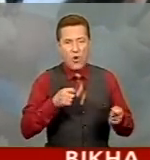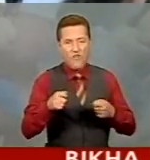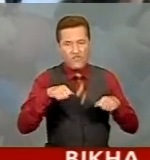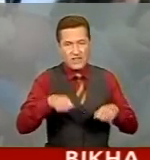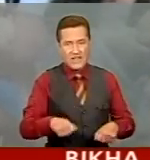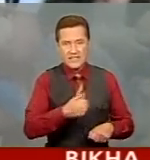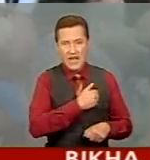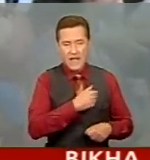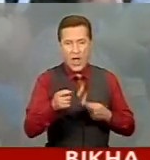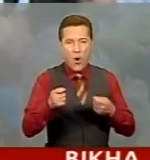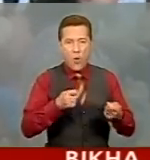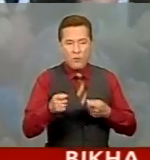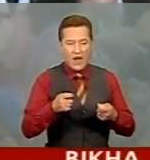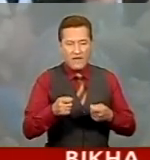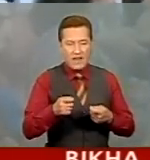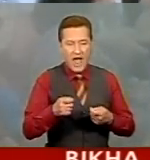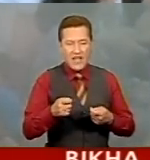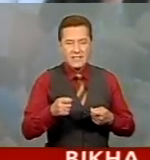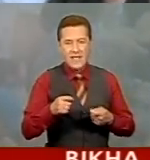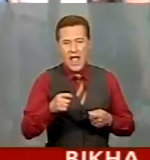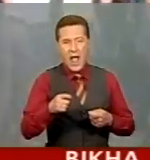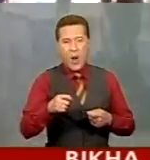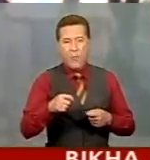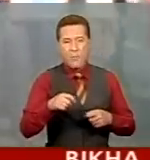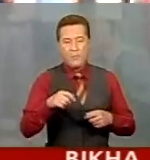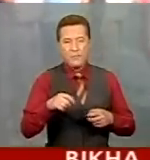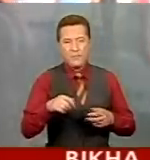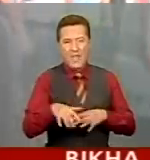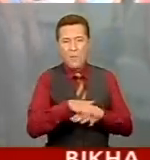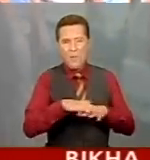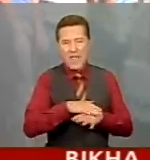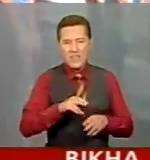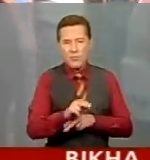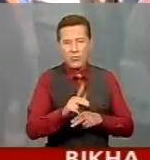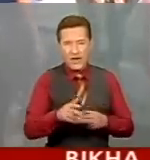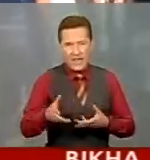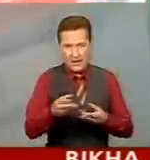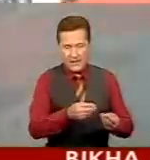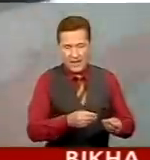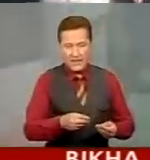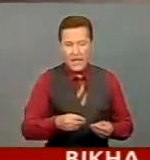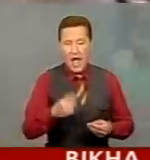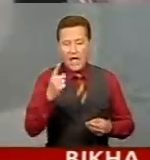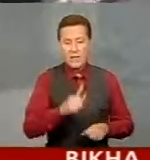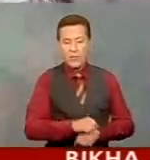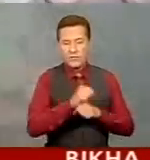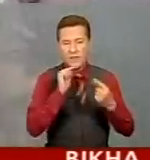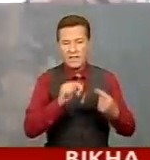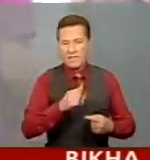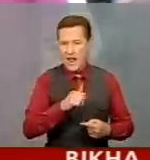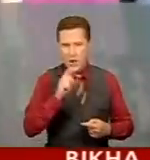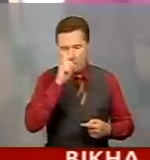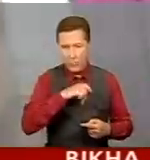хотят управлять, власти хотят маніпулювати. У день одному протестувальнику стало зле. За попередньою інформацією, він